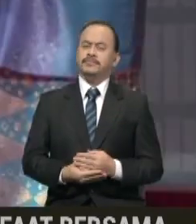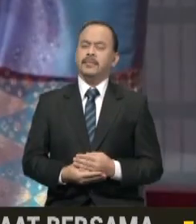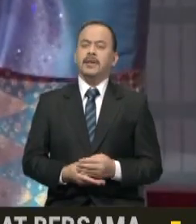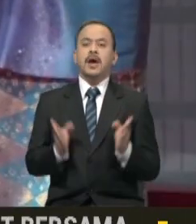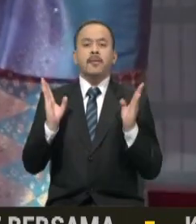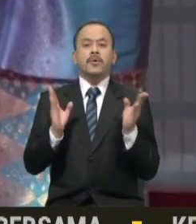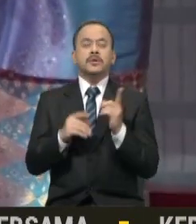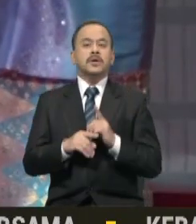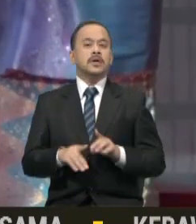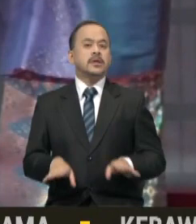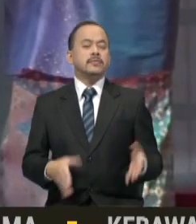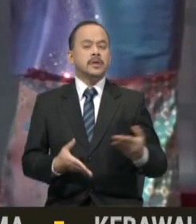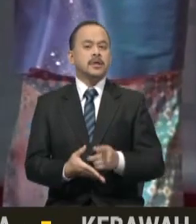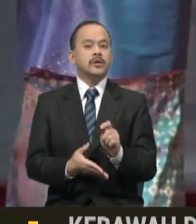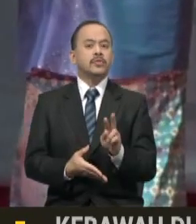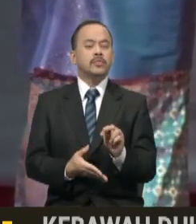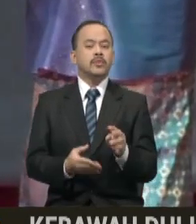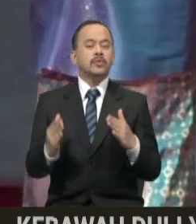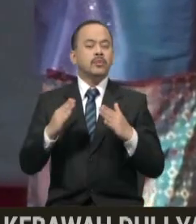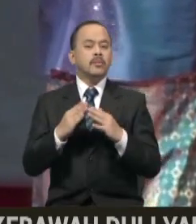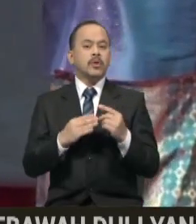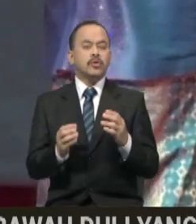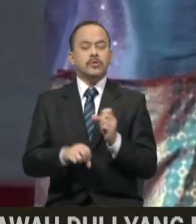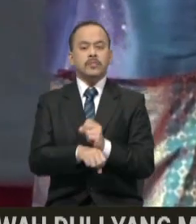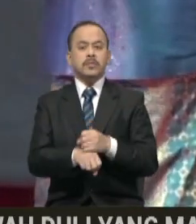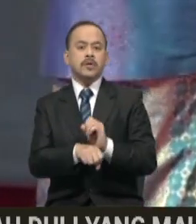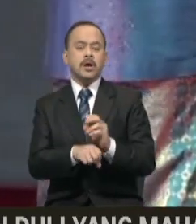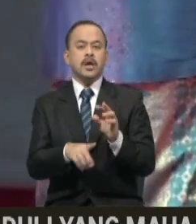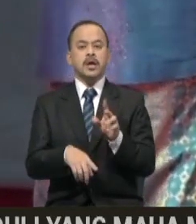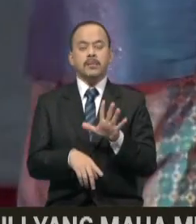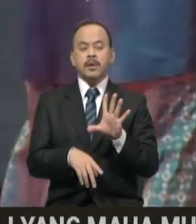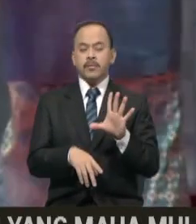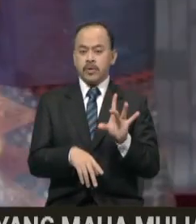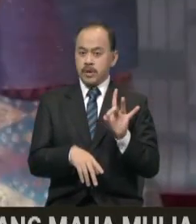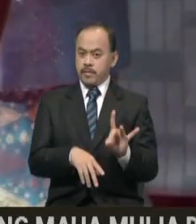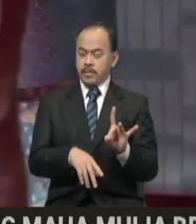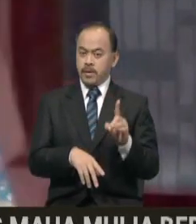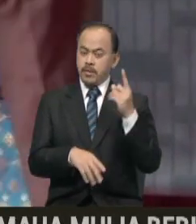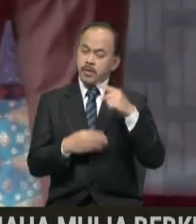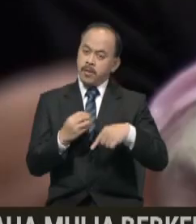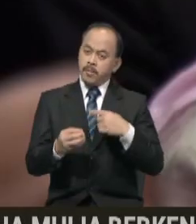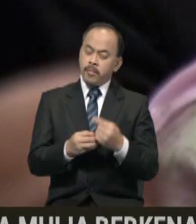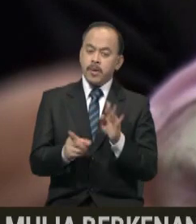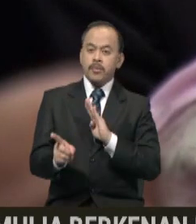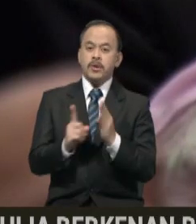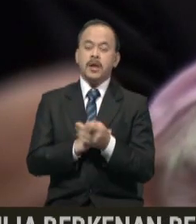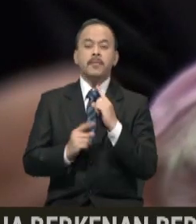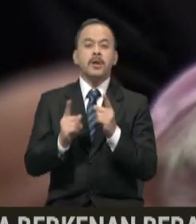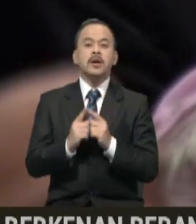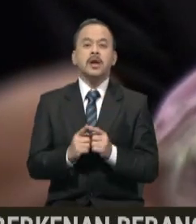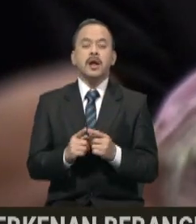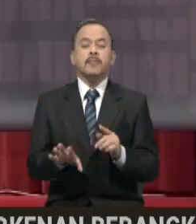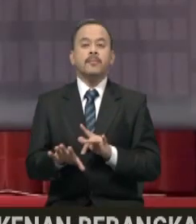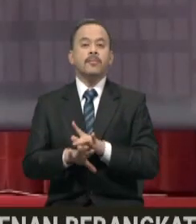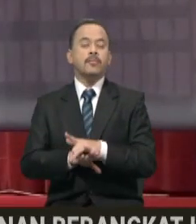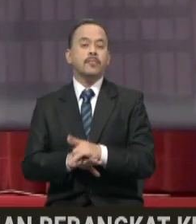Negara Brunei Darussalam menjadi tuan rumah mesyuarat jawatankuasa ASEAN ke-58 mengenai kebudayaan dan penerangan bermula